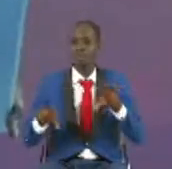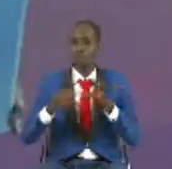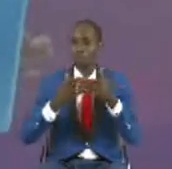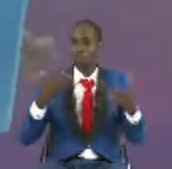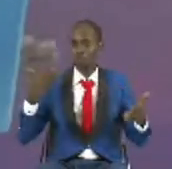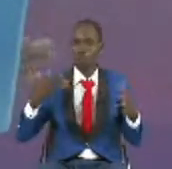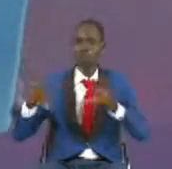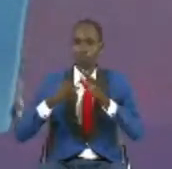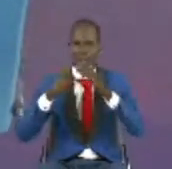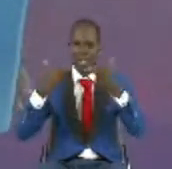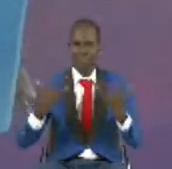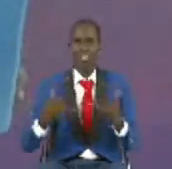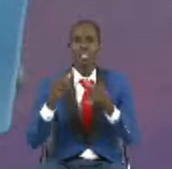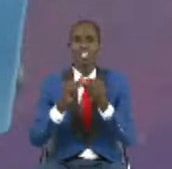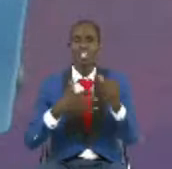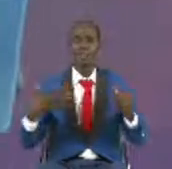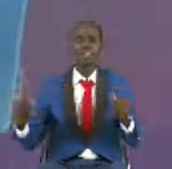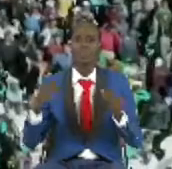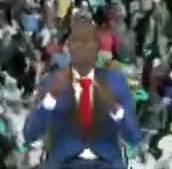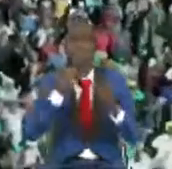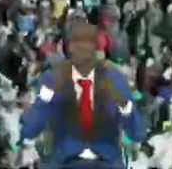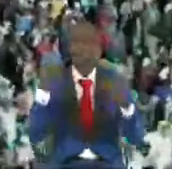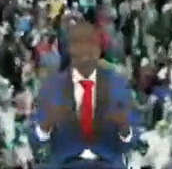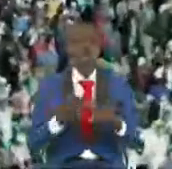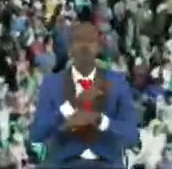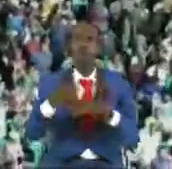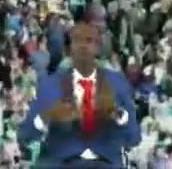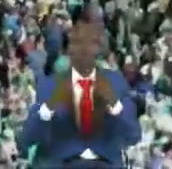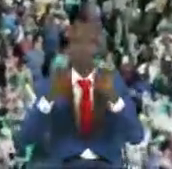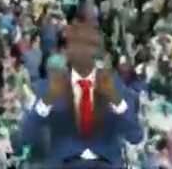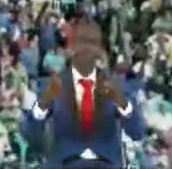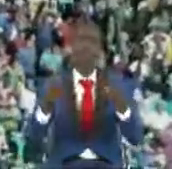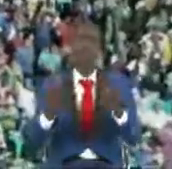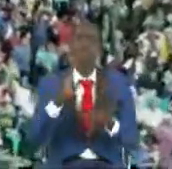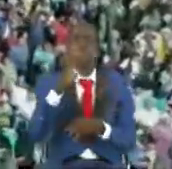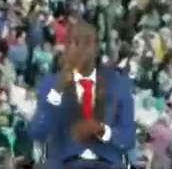fais-le maintenant! Tout va bien maintenant! Tu as les